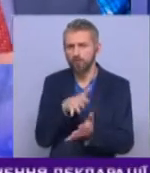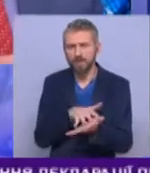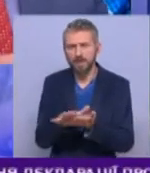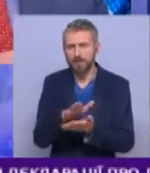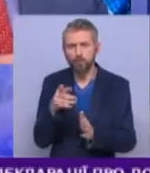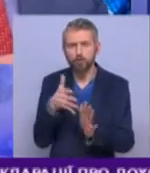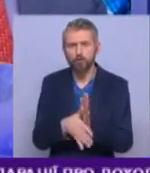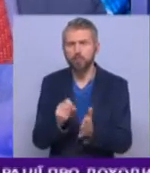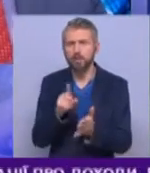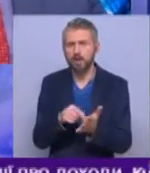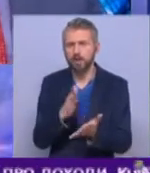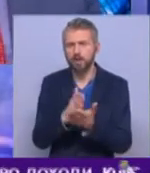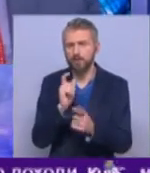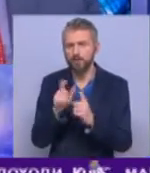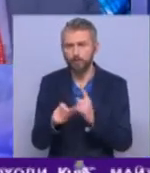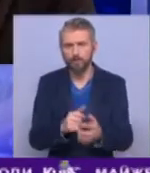питання, вже є відповідь пана Олега.